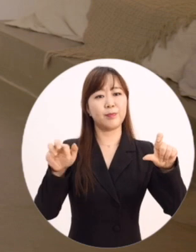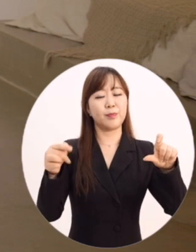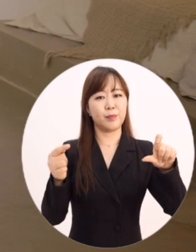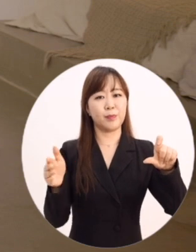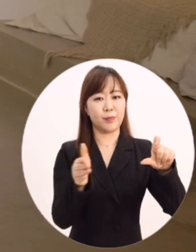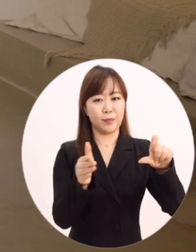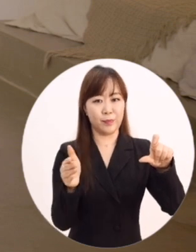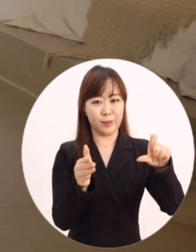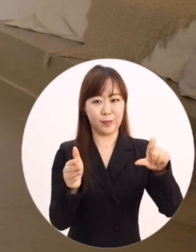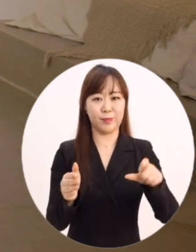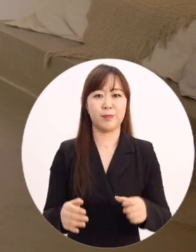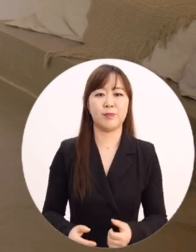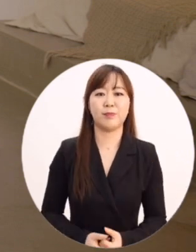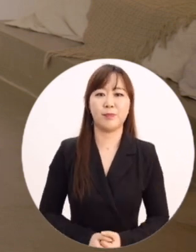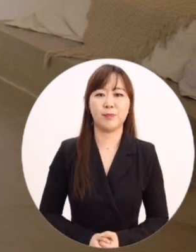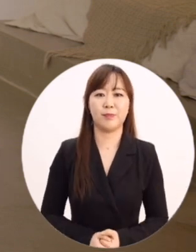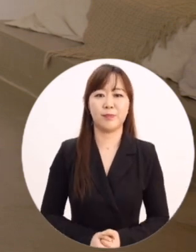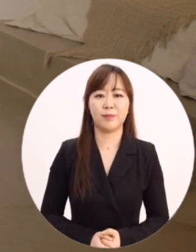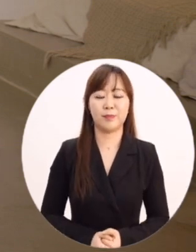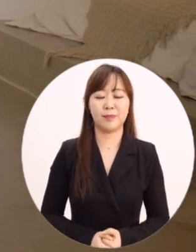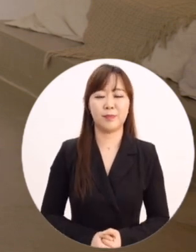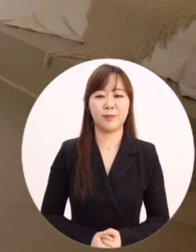15초에서 20초 유지합니다.